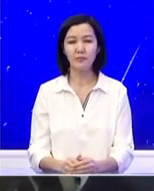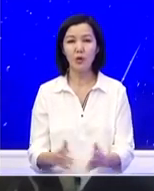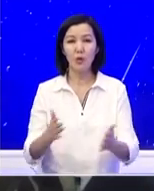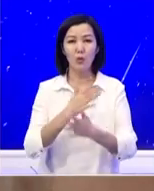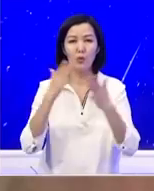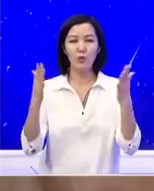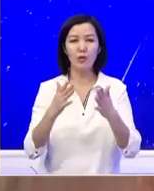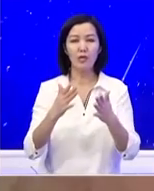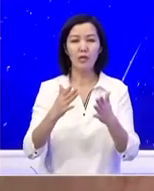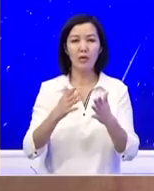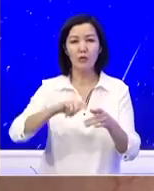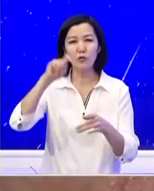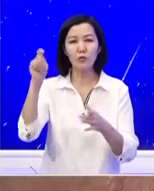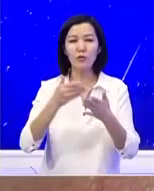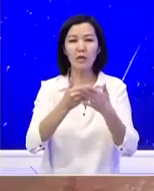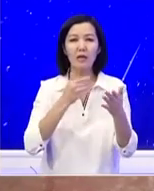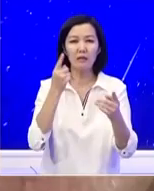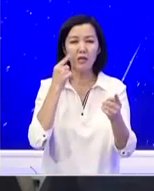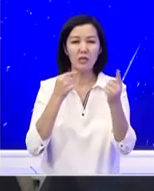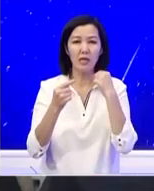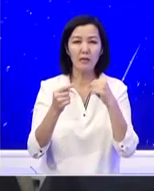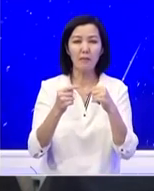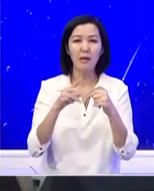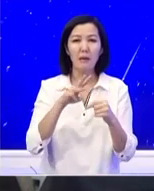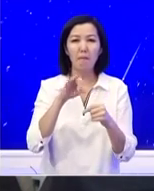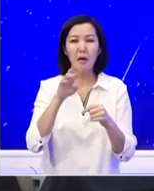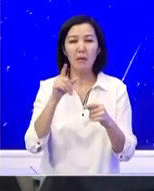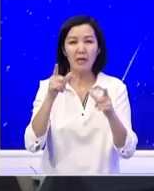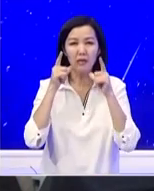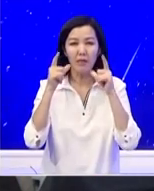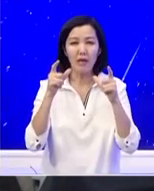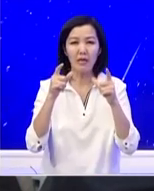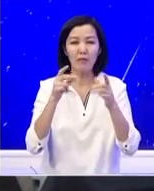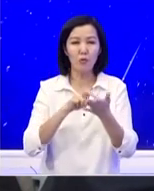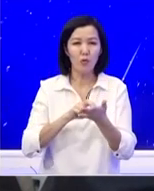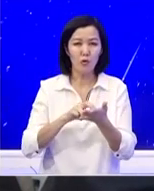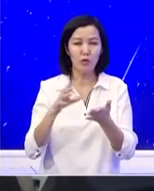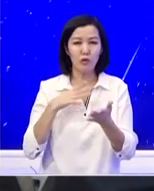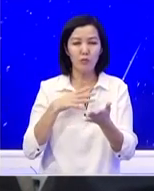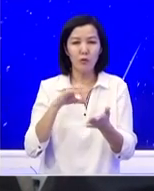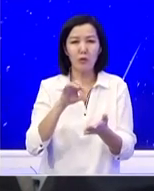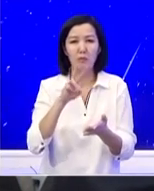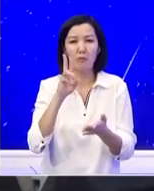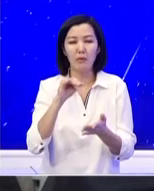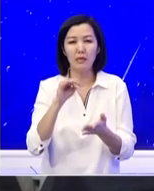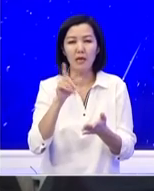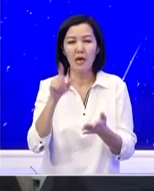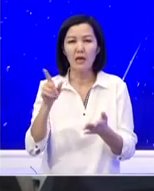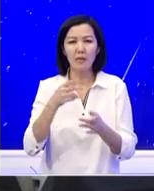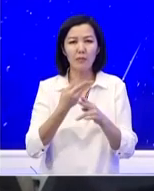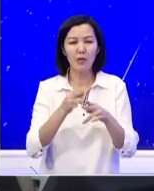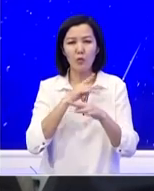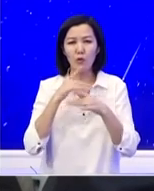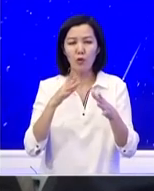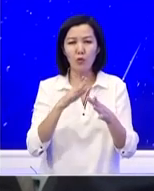Үлкен майдан алдында жыладым. Шын сөзім, тіпті мама деп айқайладым. Өте қорқынышты болды. Минск деген майданда адам шығын өте көп болды.